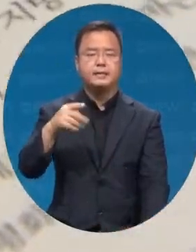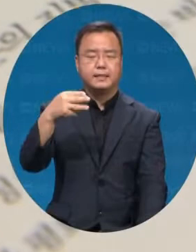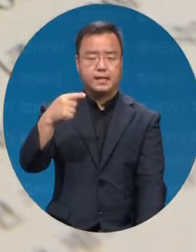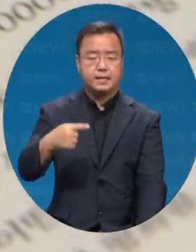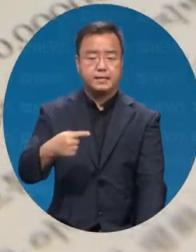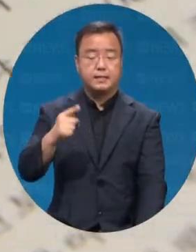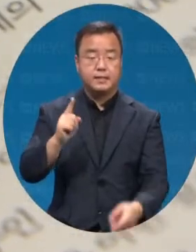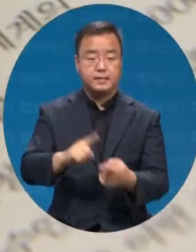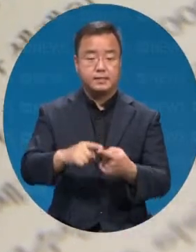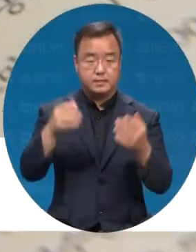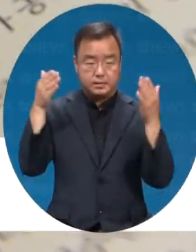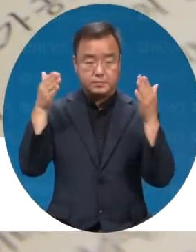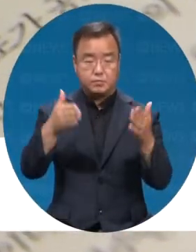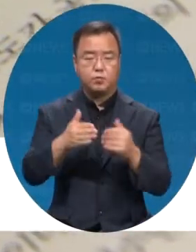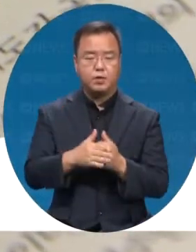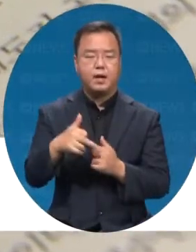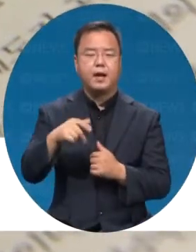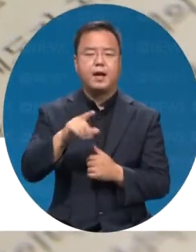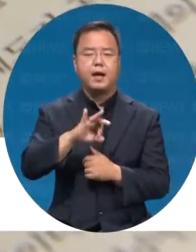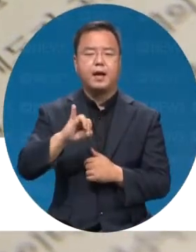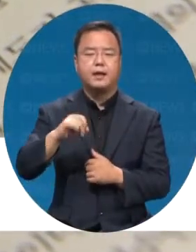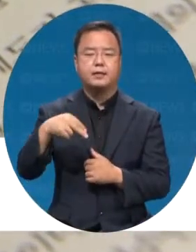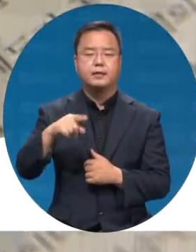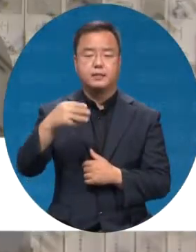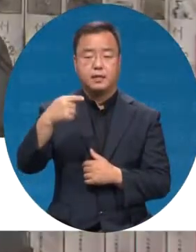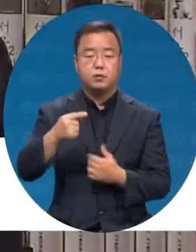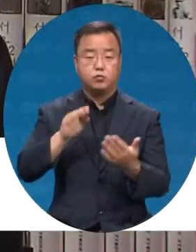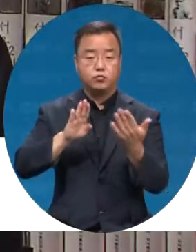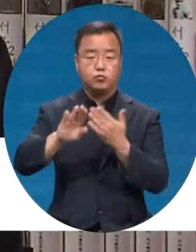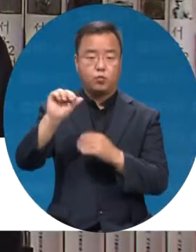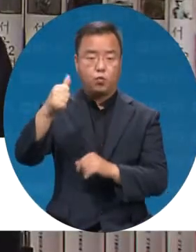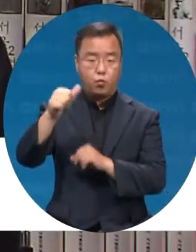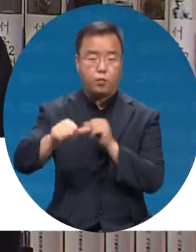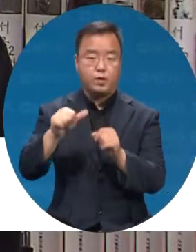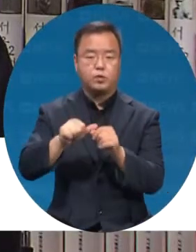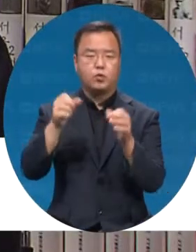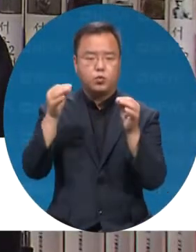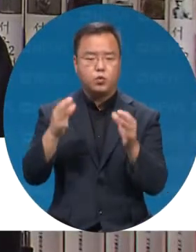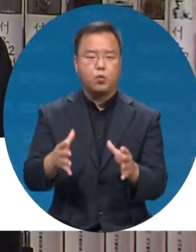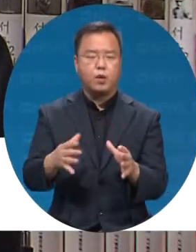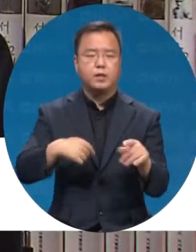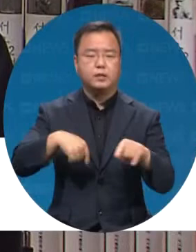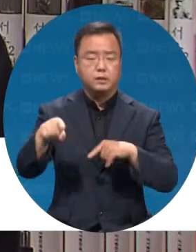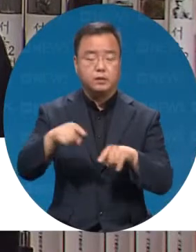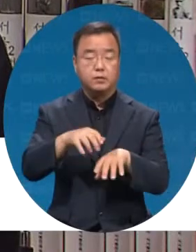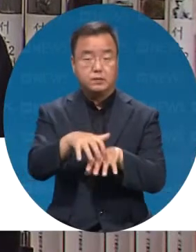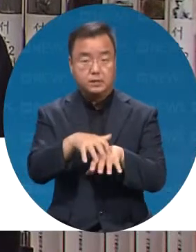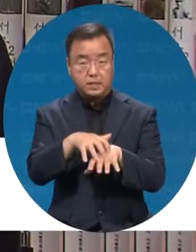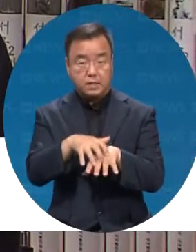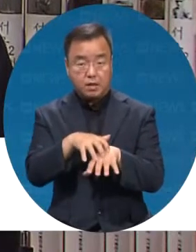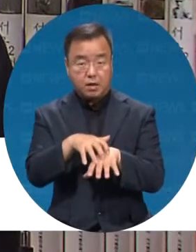주목하는데요. 카이사르 이후로 그 이후로 500년간 이어질 정치 체제가